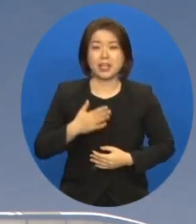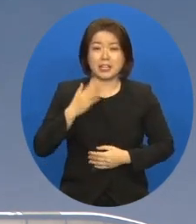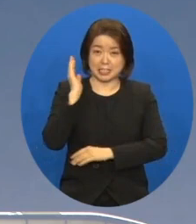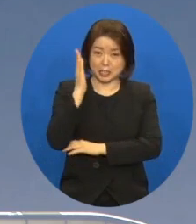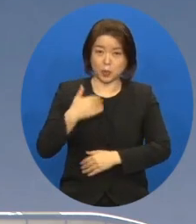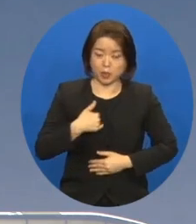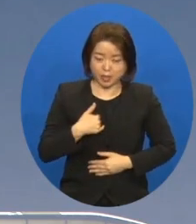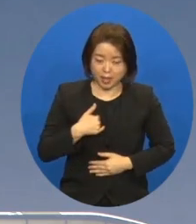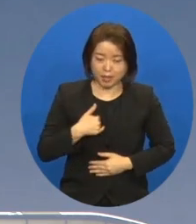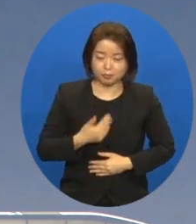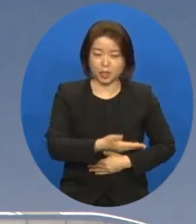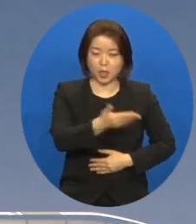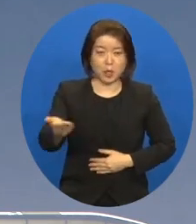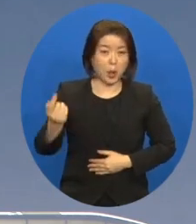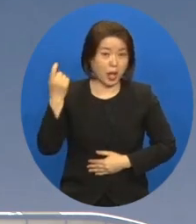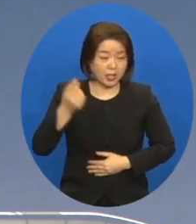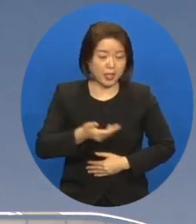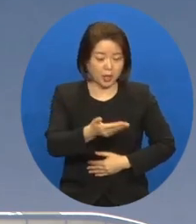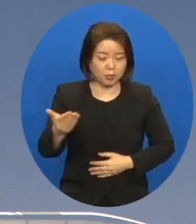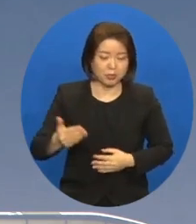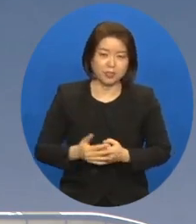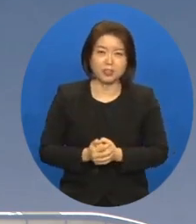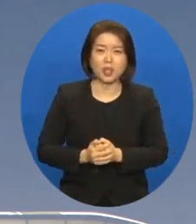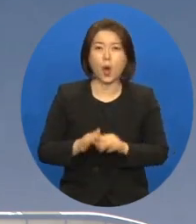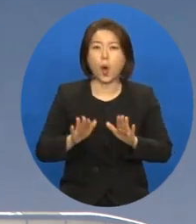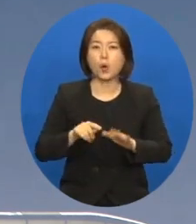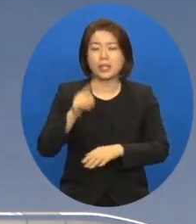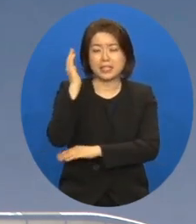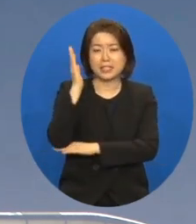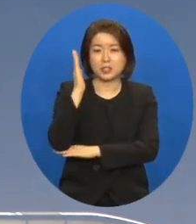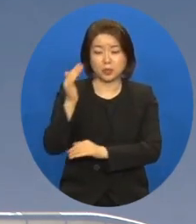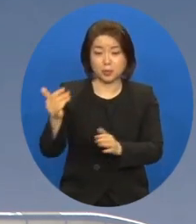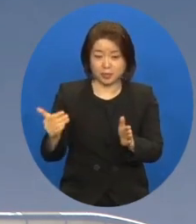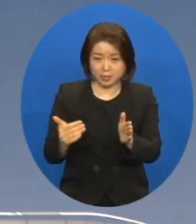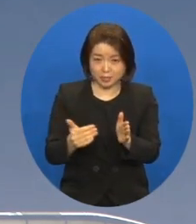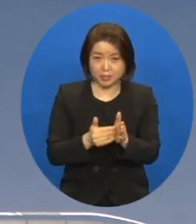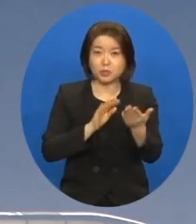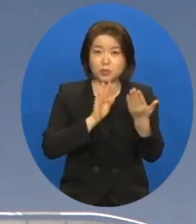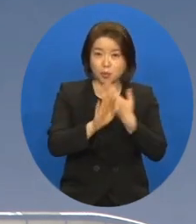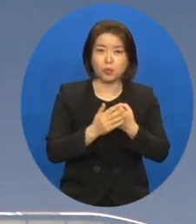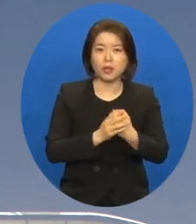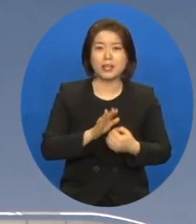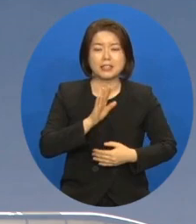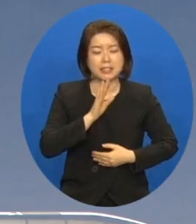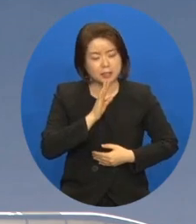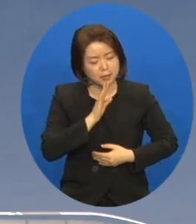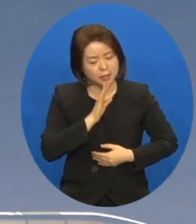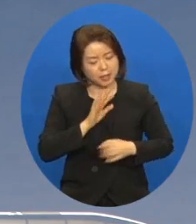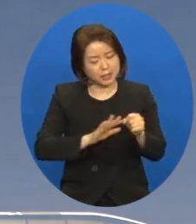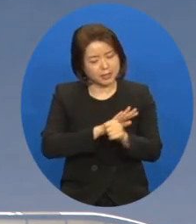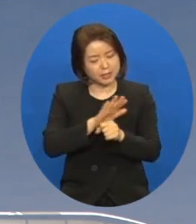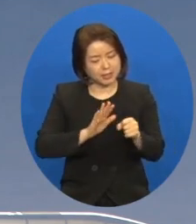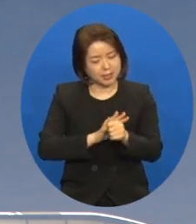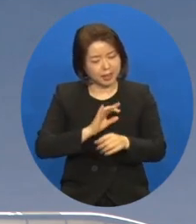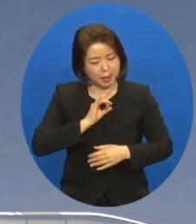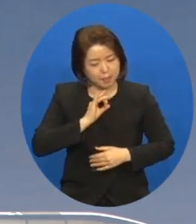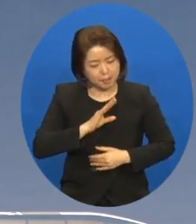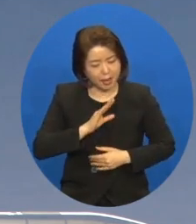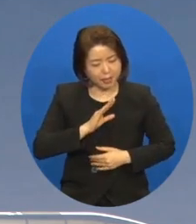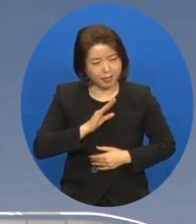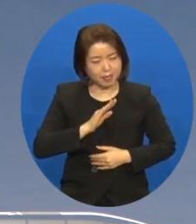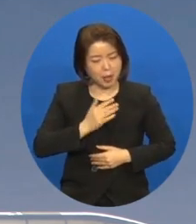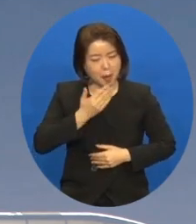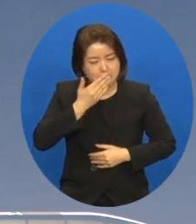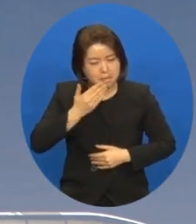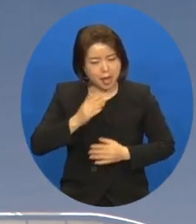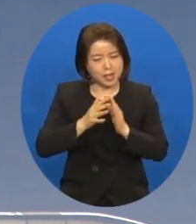저나 설교를 들으시는 여러분들이나 오늘 이 설교를 들었다고 정말 사랑만 하며 사는 사람으로